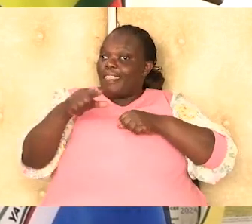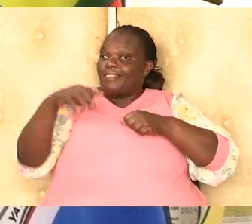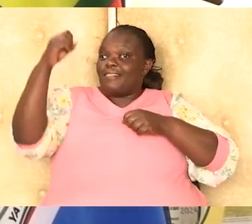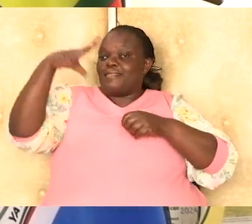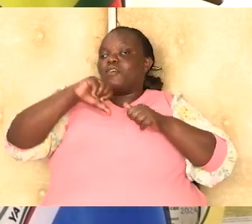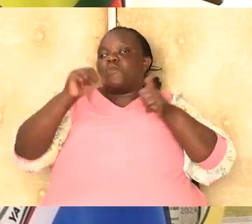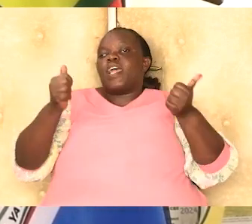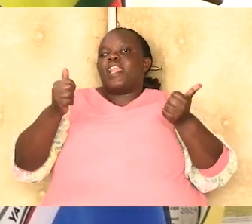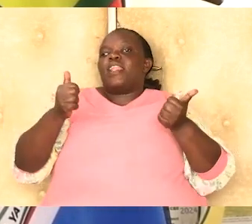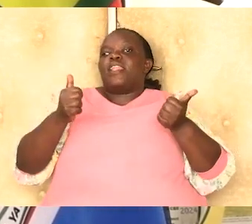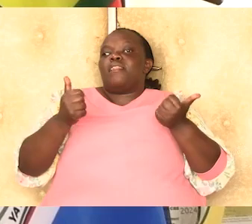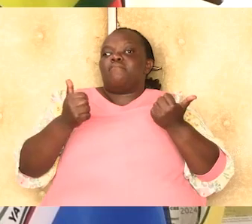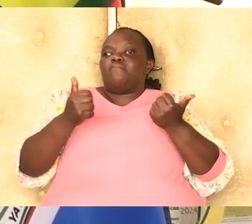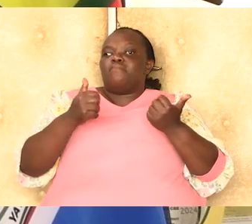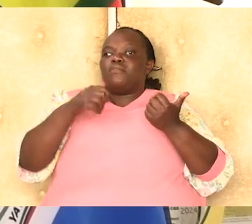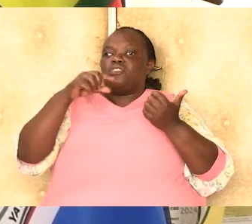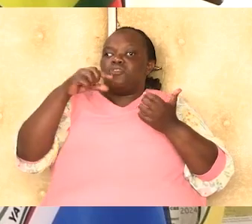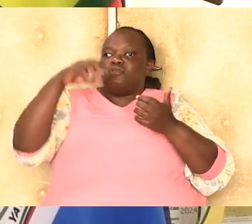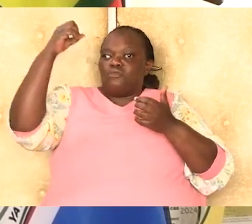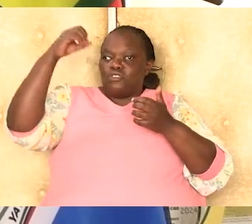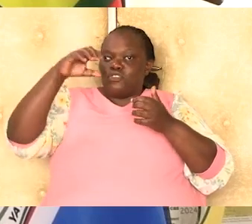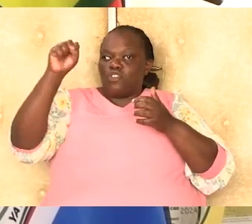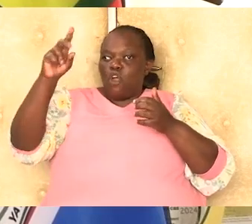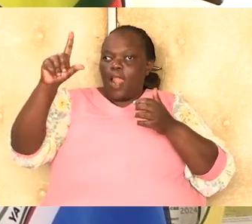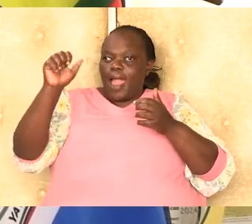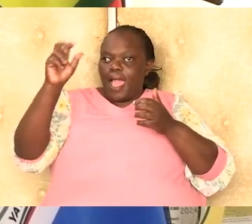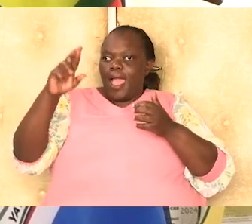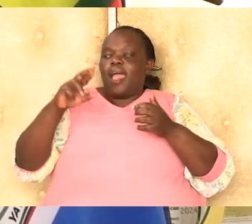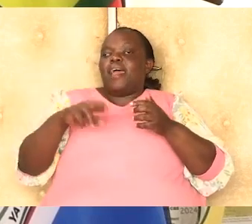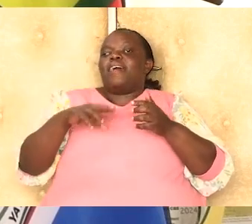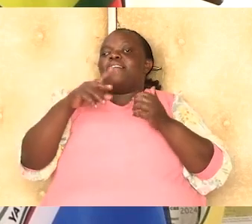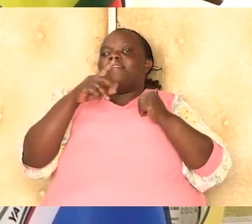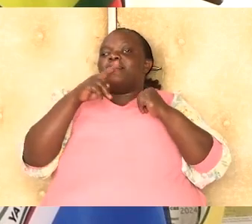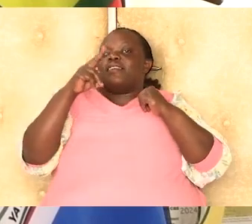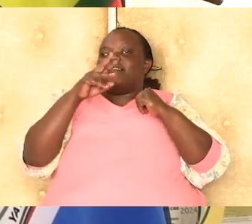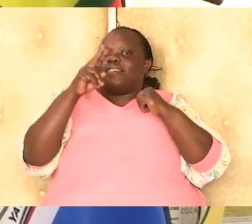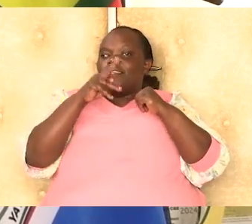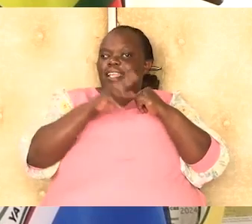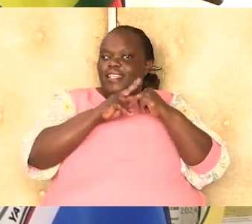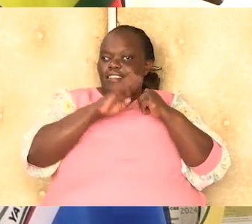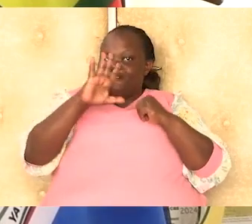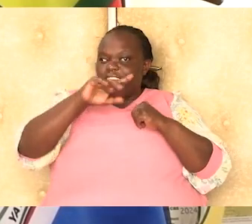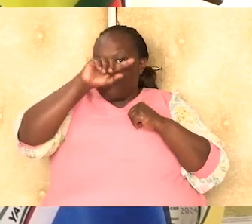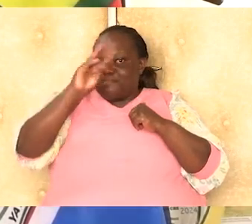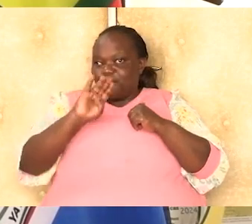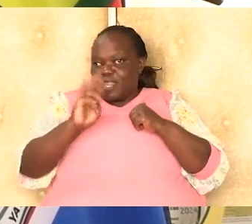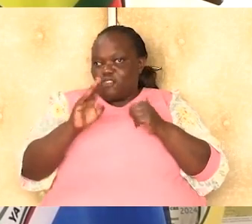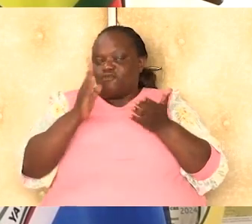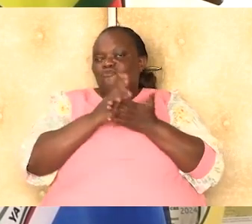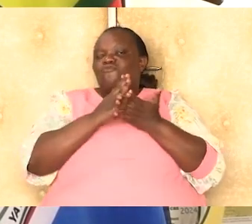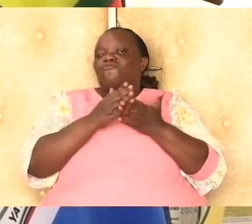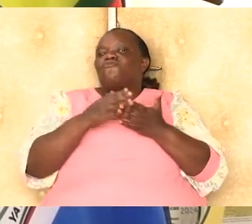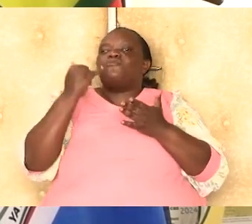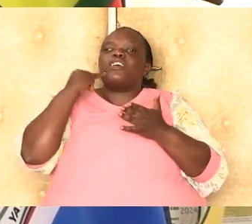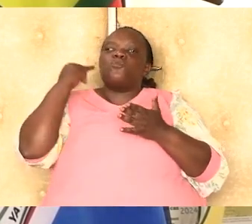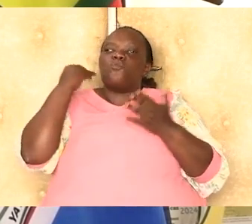mvuke na wanakuja kuekeza zaidi ya shilingi bilioni tisina tano takuwa tumemaliza shida hii na watu wanakuru